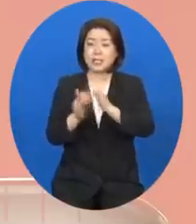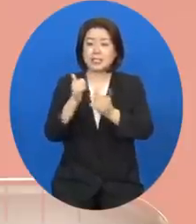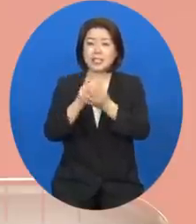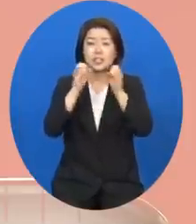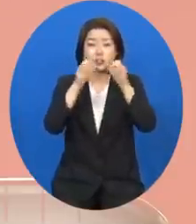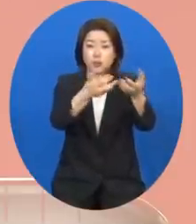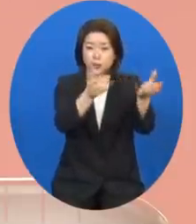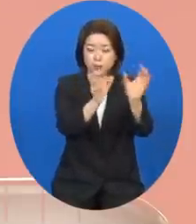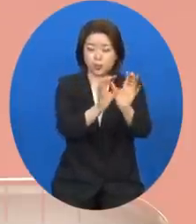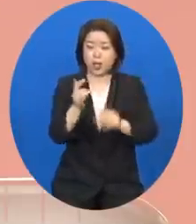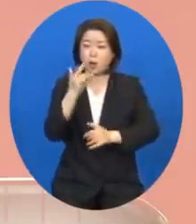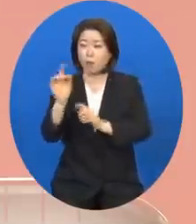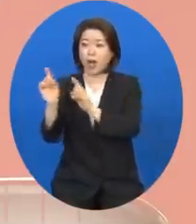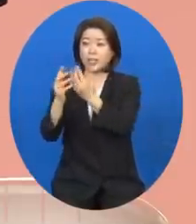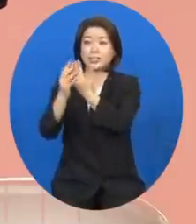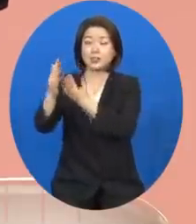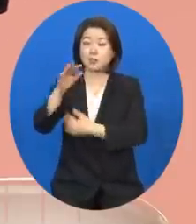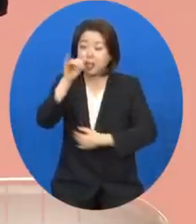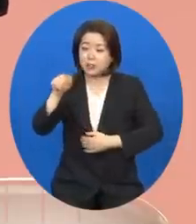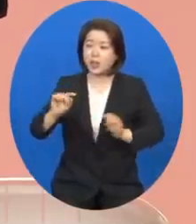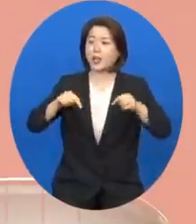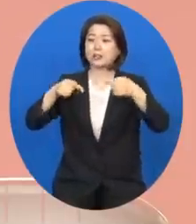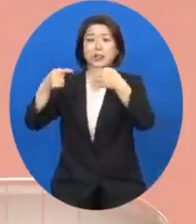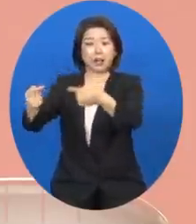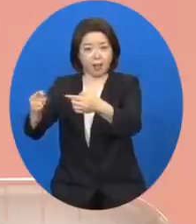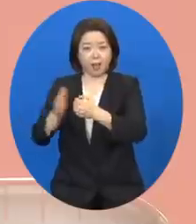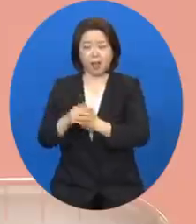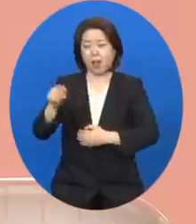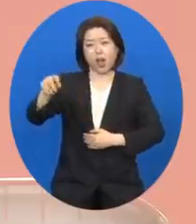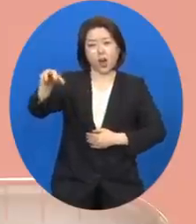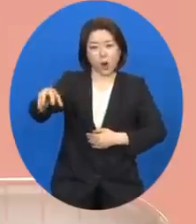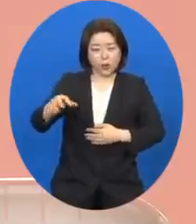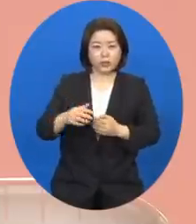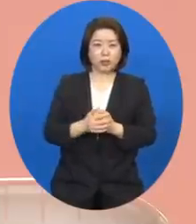예수전도단 화요 집회가 있어서 갔는데 거기서